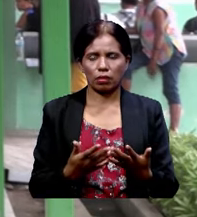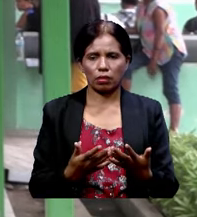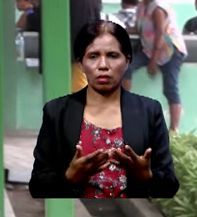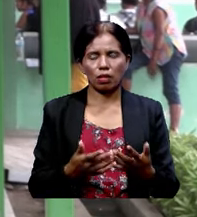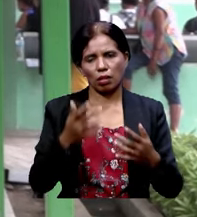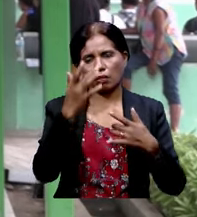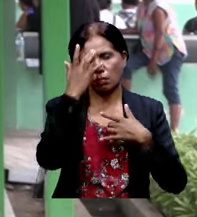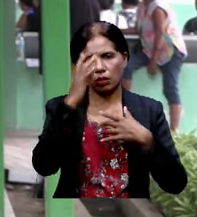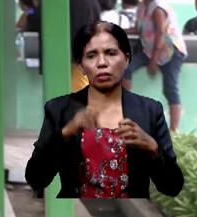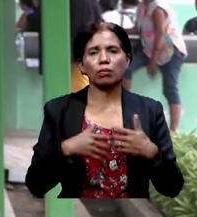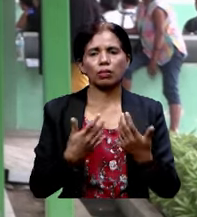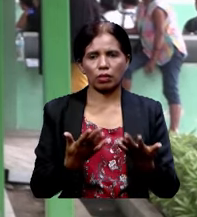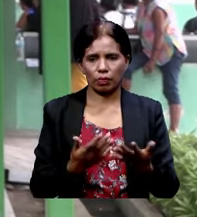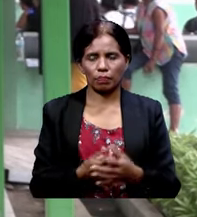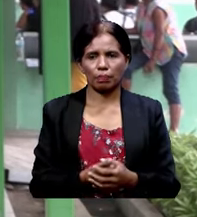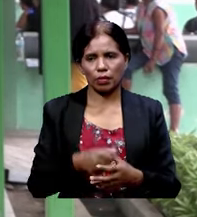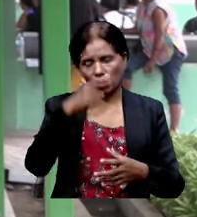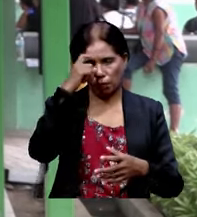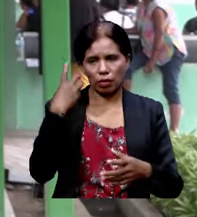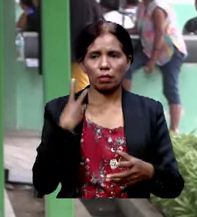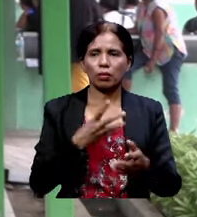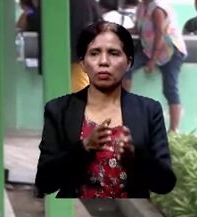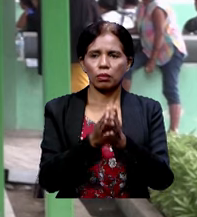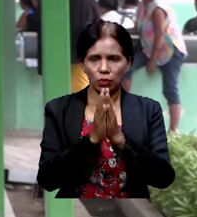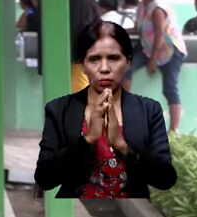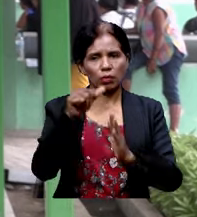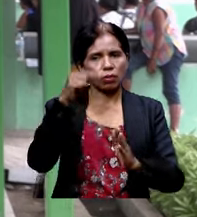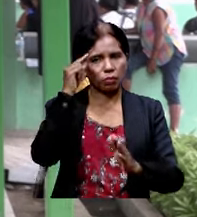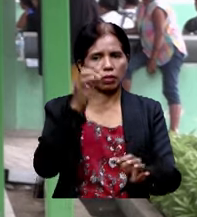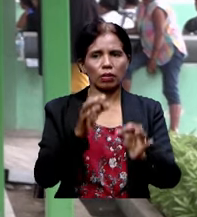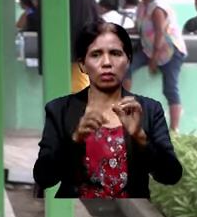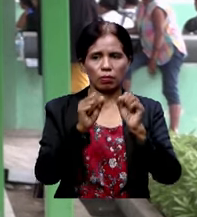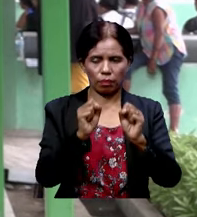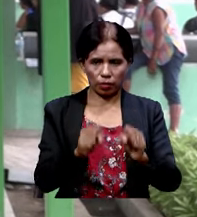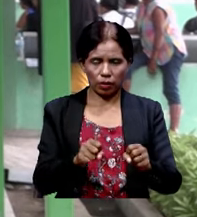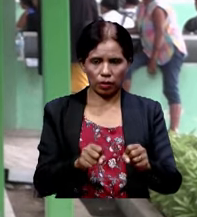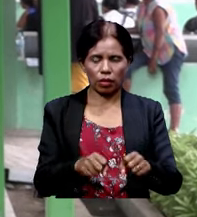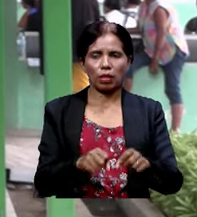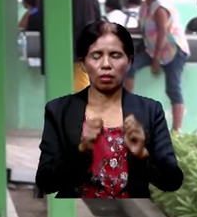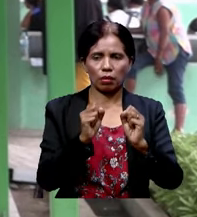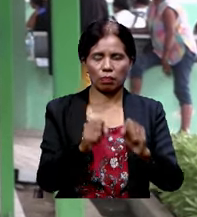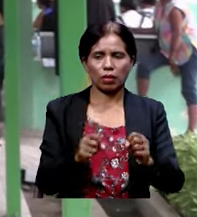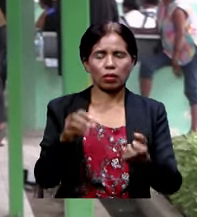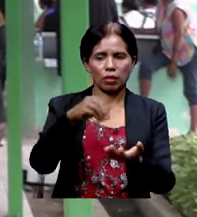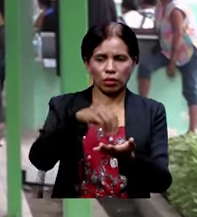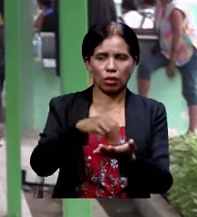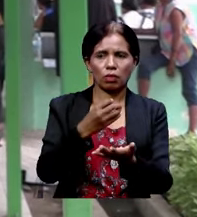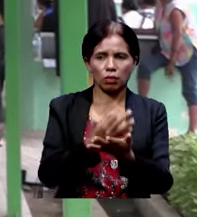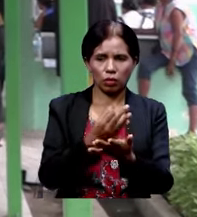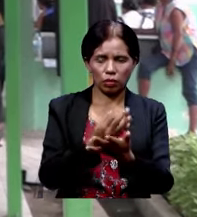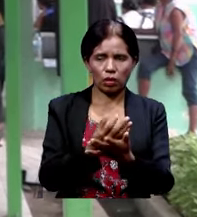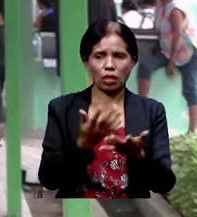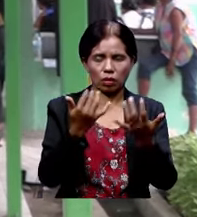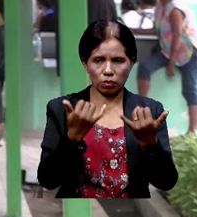amnya moras ne isa tamira ne maka ami usuba gobierno se bele kari bele au tau osamento ne maka agora